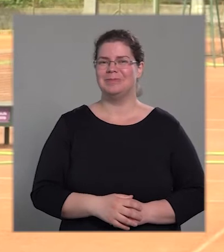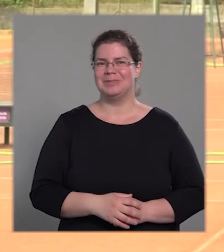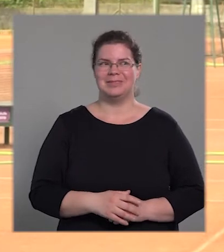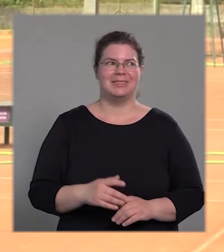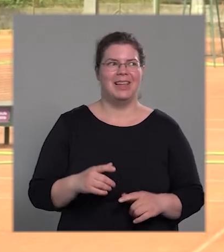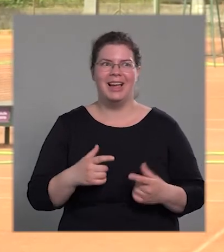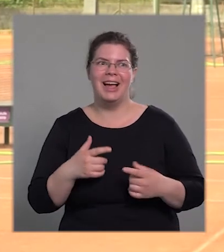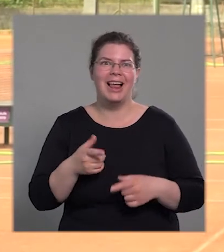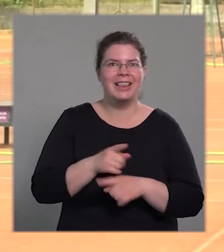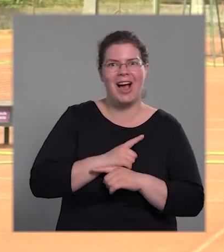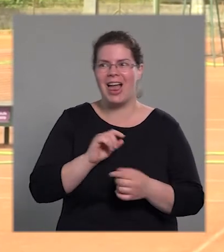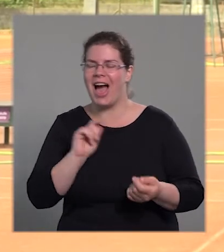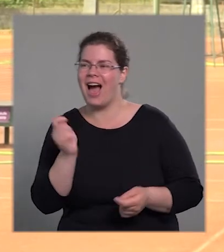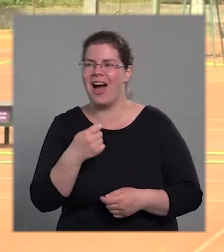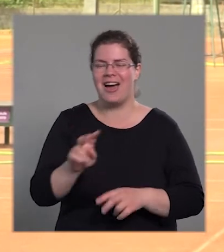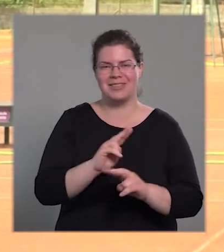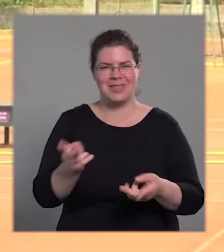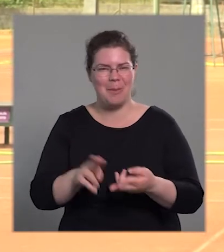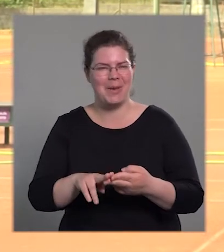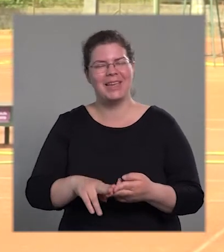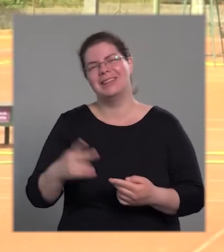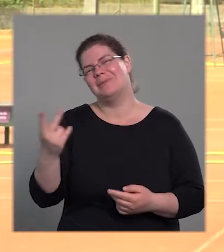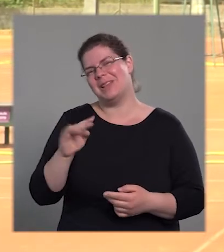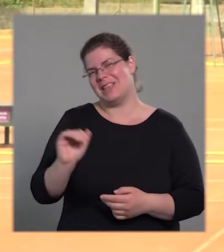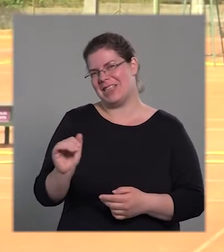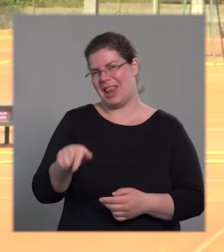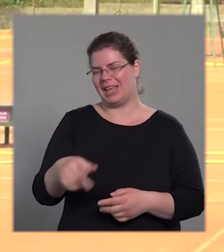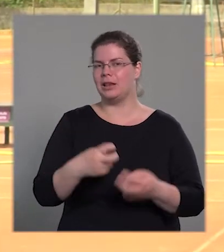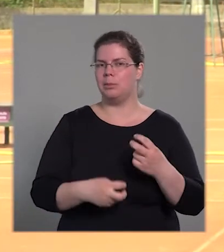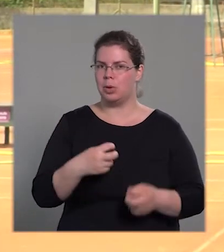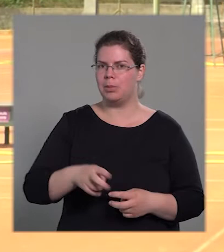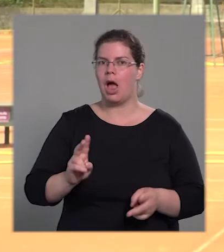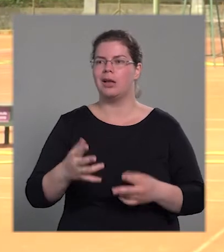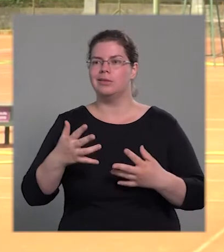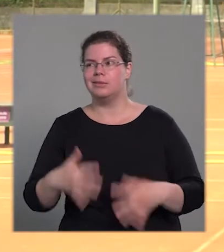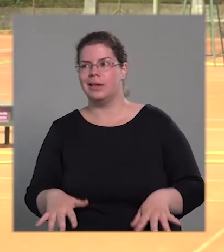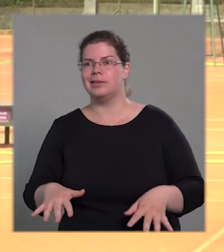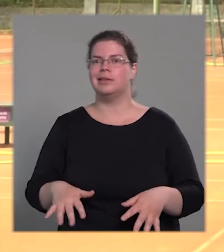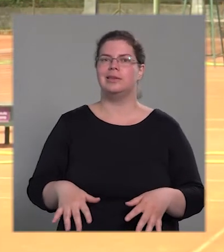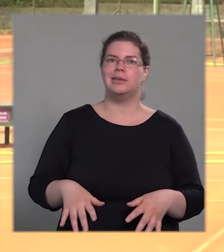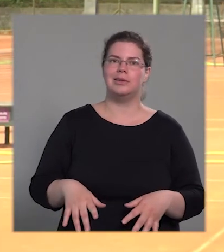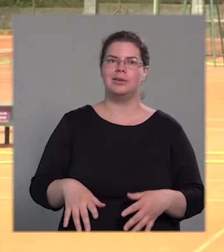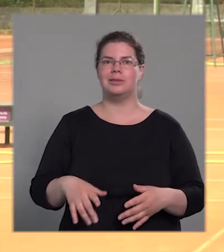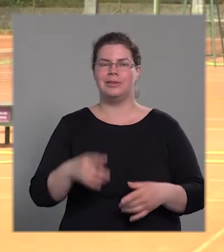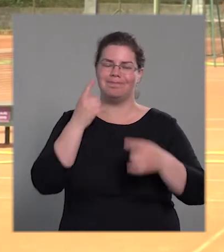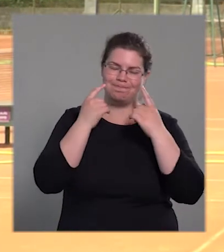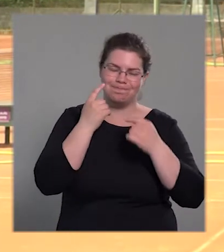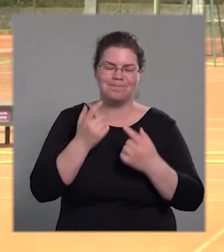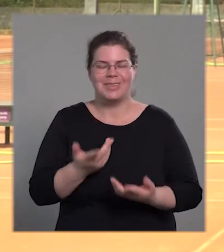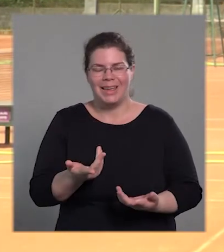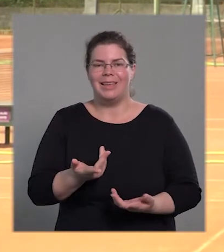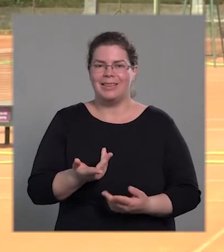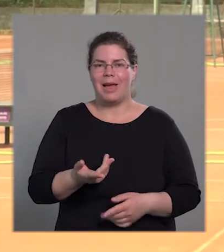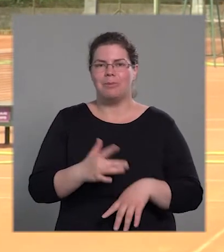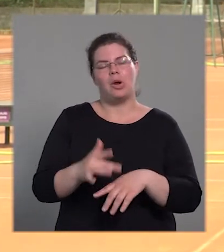élet-halál harc megy a pályán, és ott nyilván a gyerekeknél az kicsit probléma, hogy aki veszít, ott általában eltörik a mécses, de azért igyekszünk